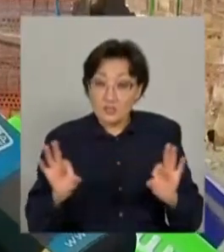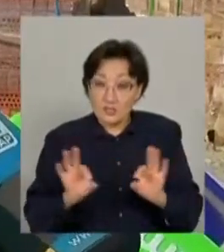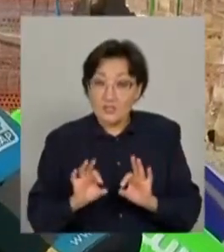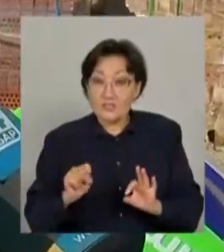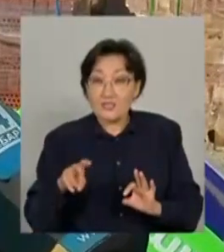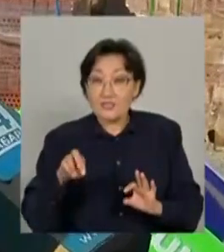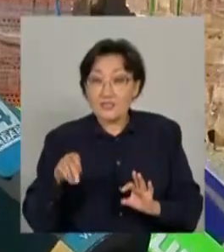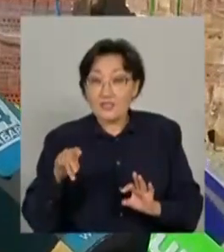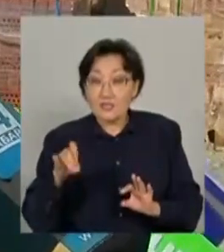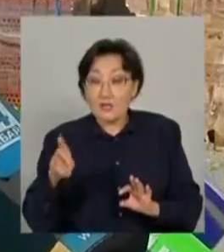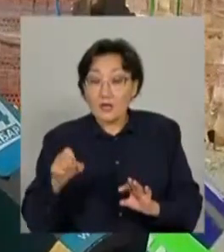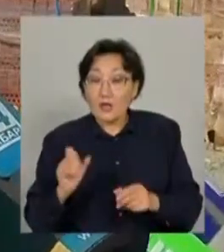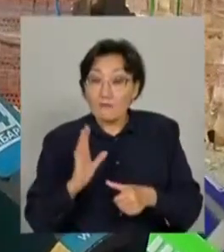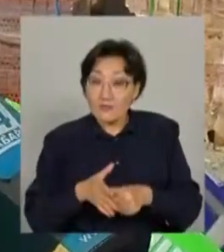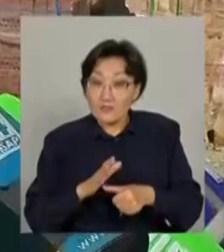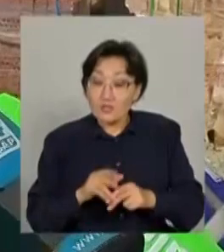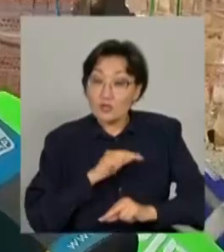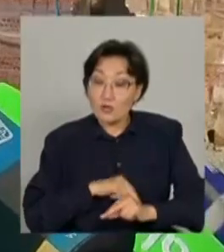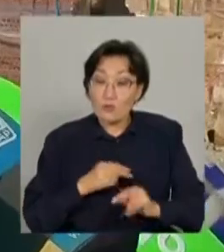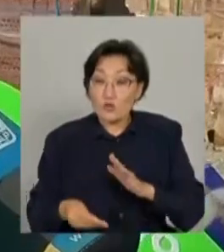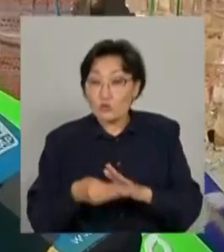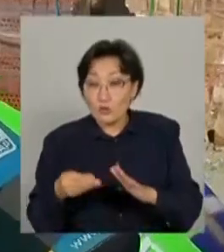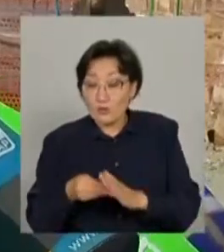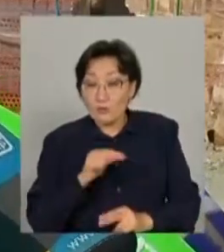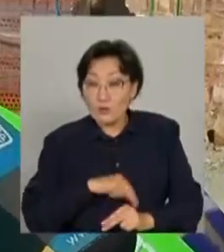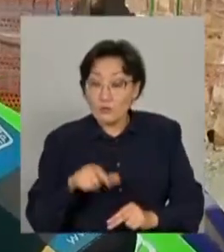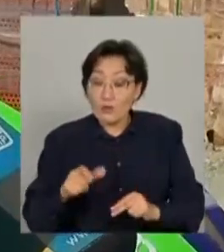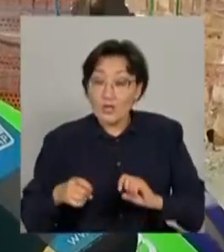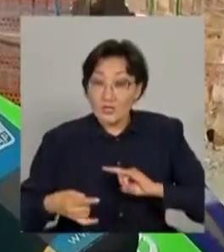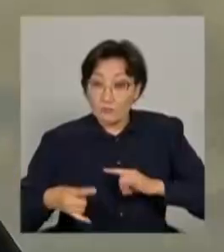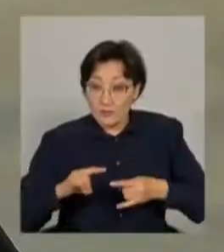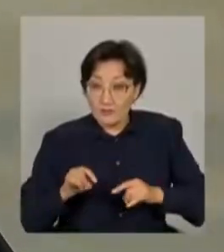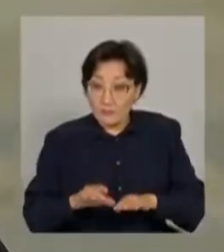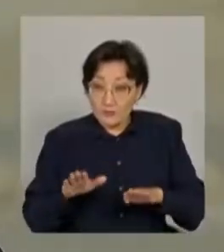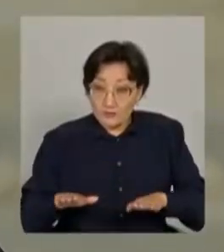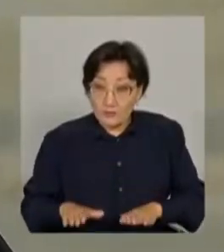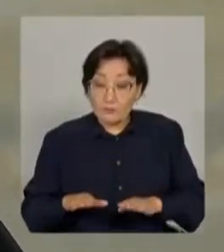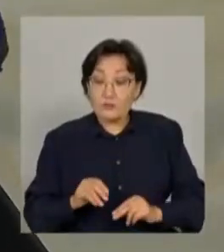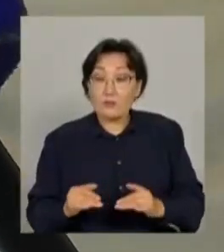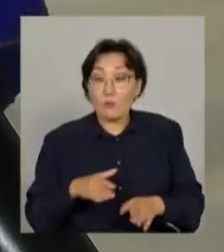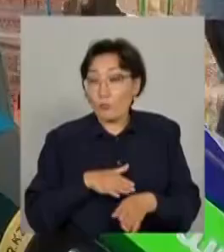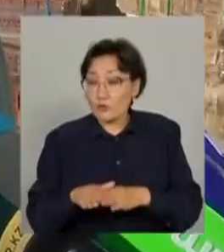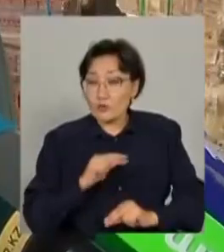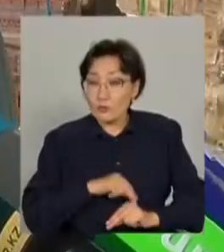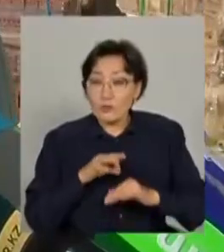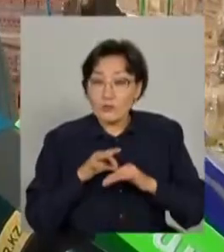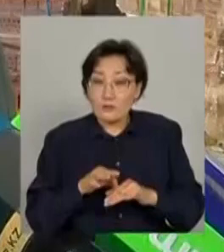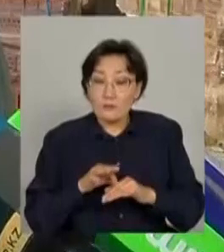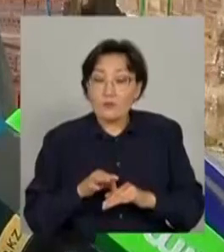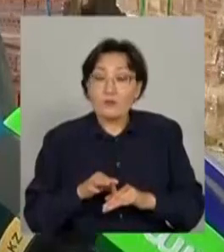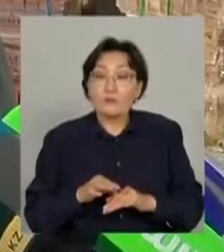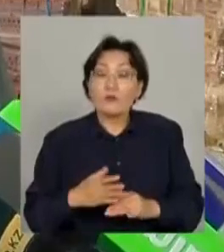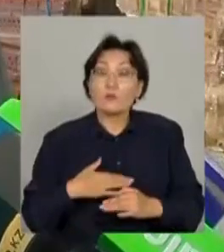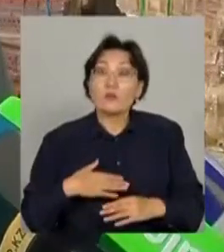сантехники, вентиляционщики работают, штукатуры работают, плиточники работают. Так что в полный рост идет работа. Чтобы сделать теплотрассу, опять